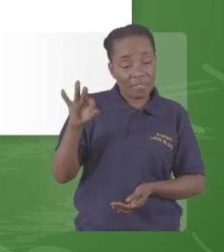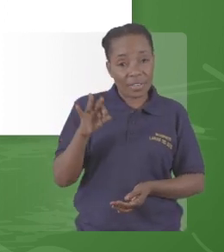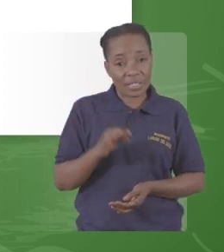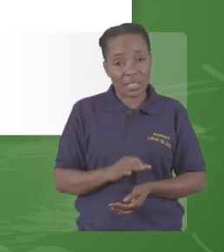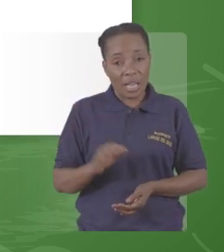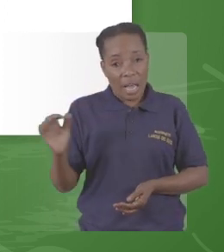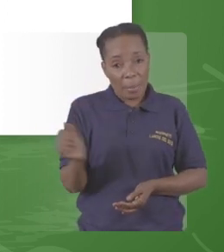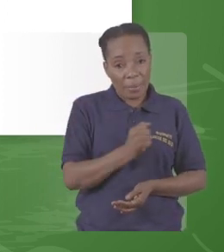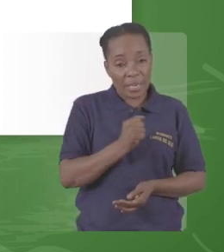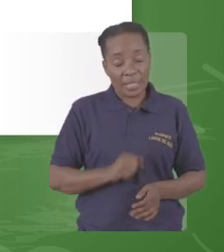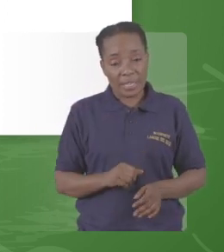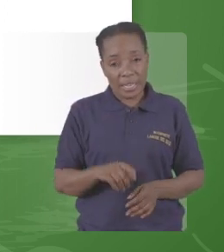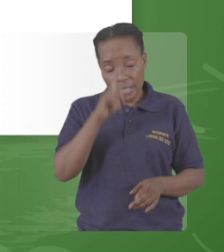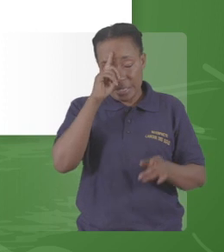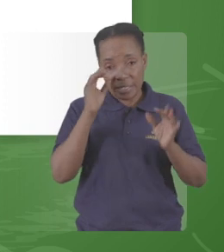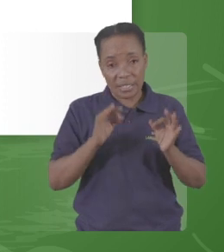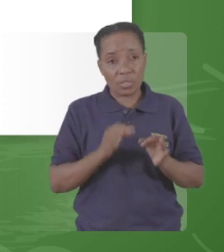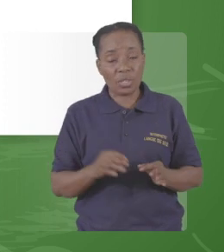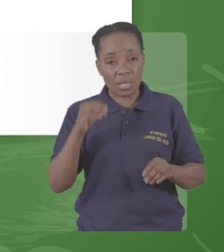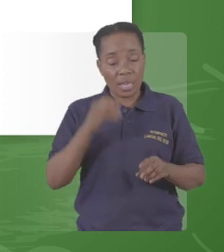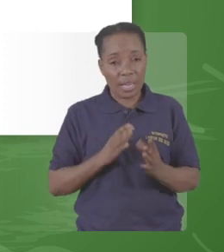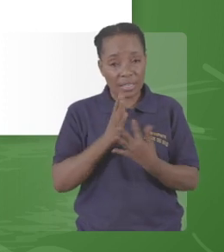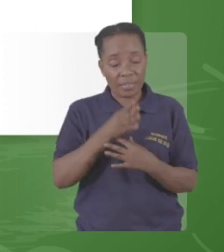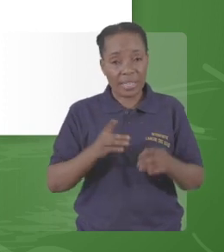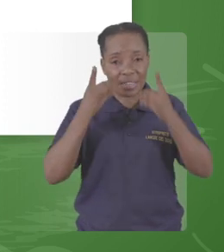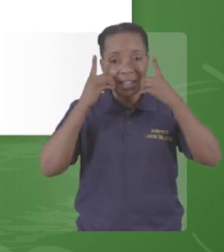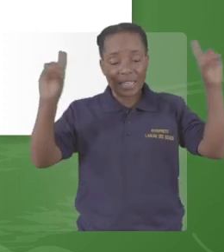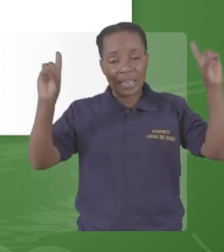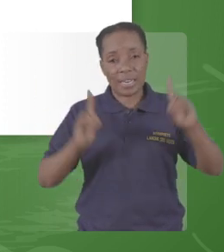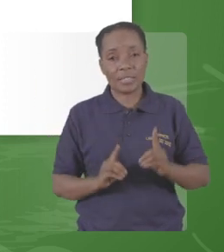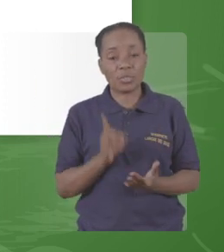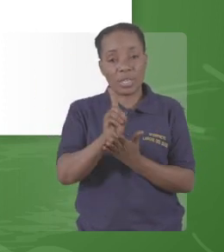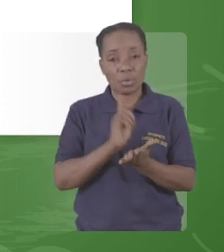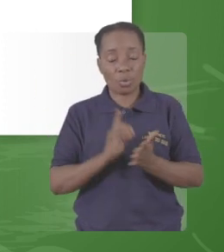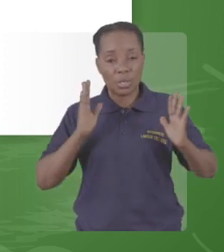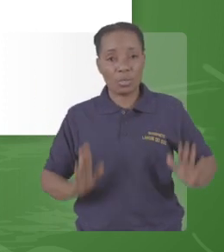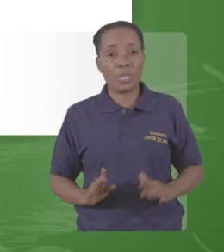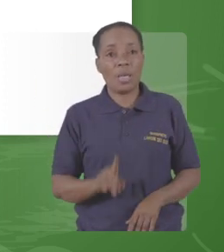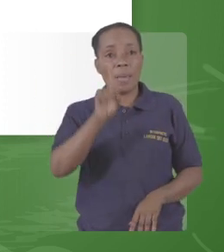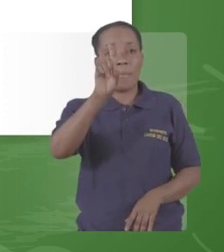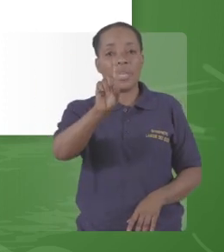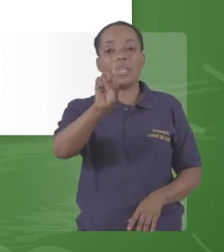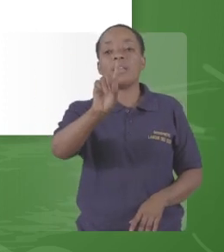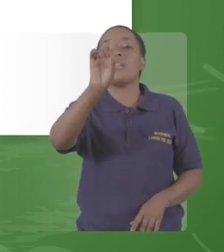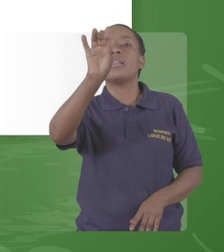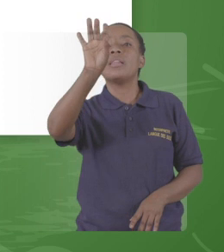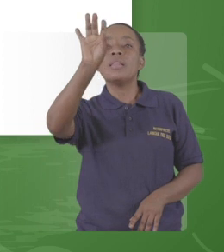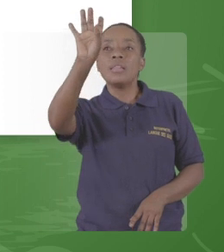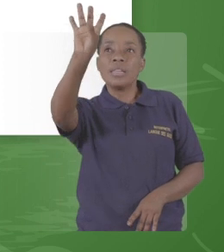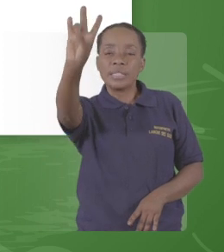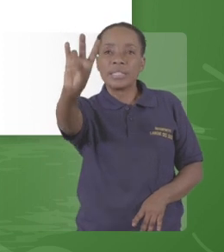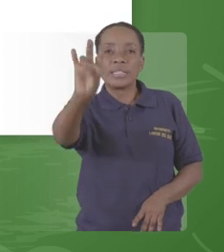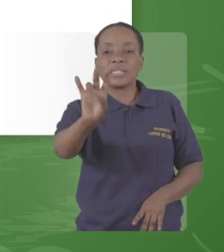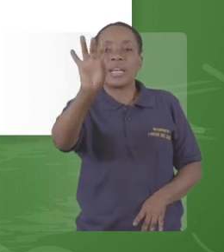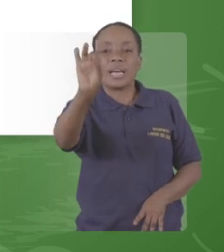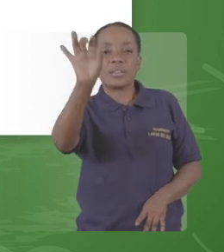des droits de l'homme et du citoyen en 1789, de sa contribution à la révolution